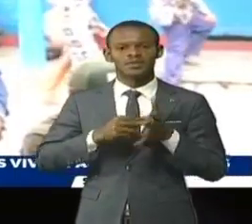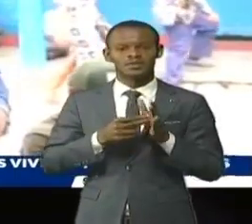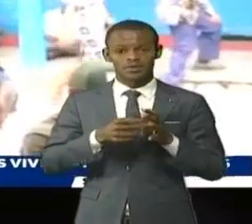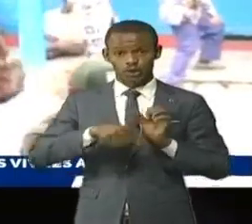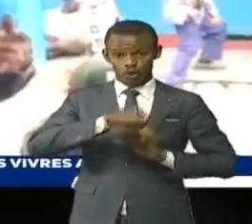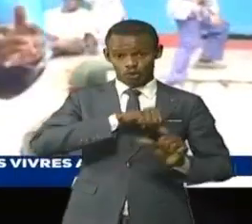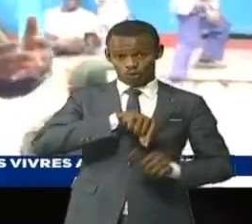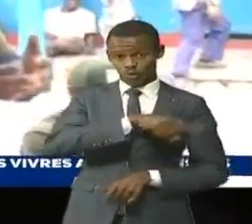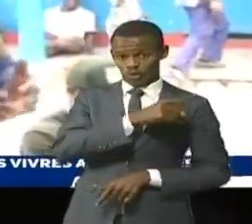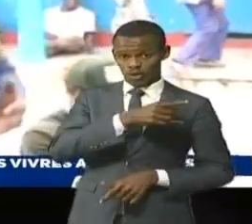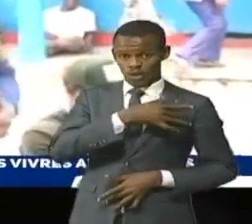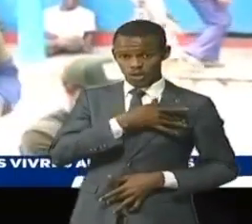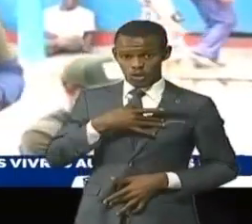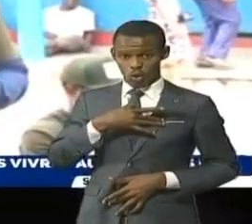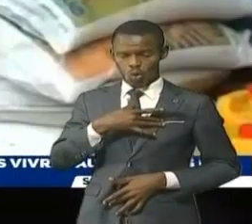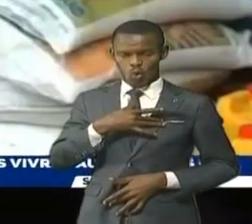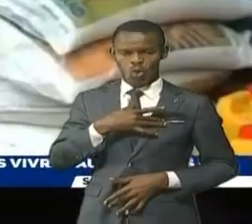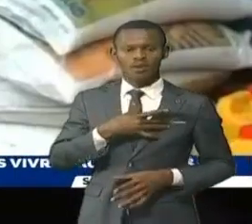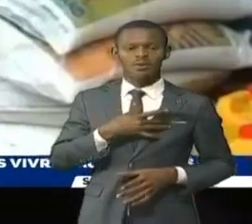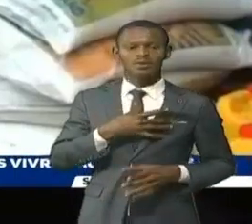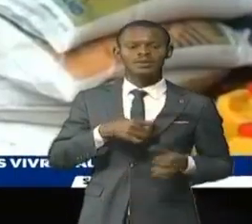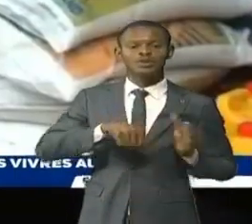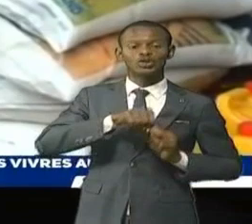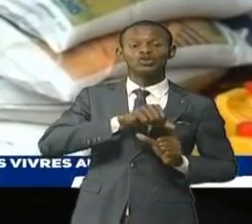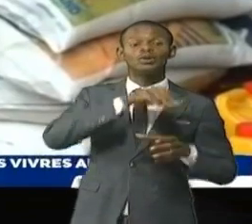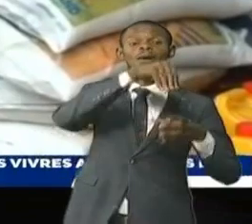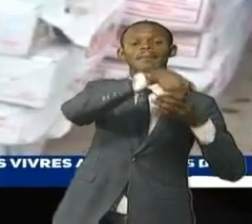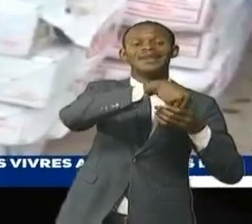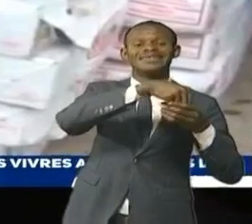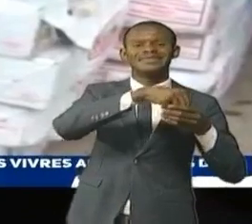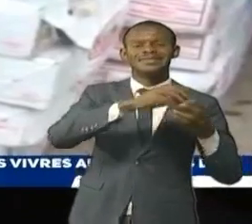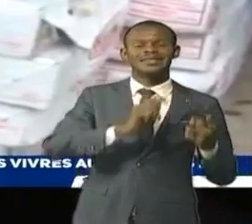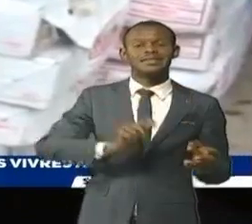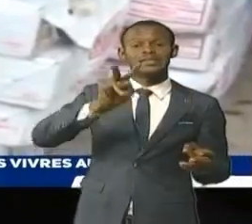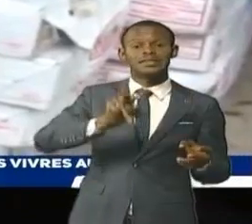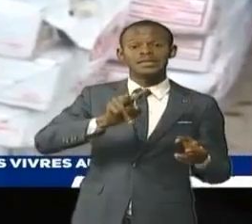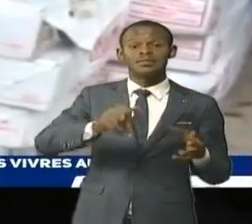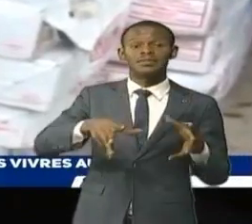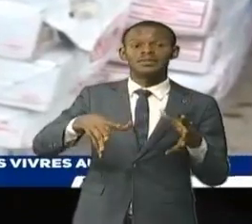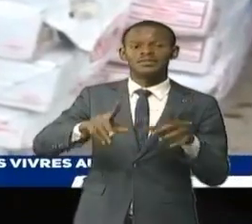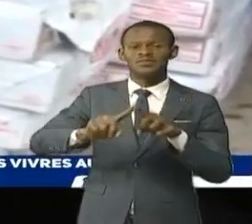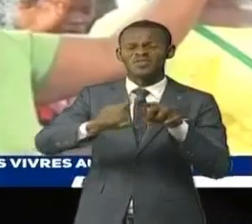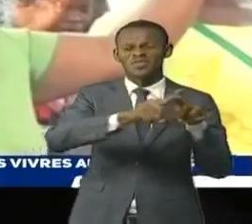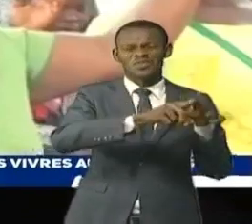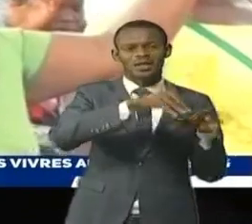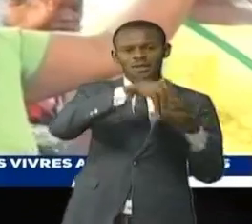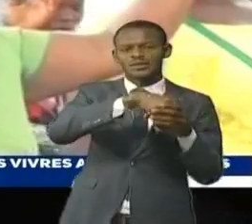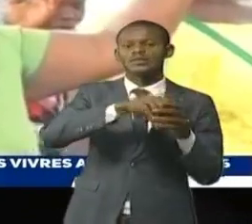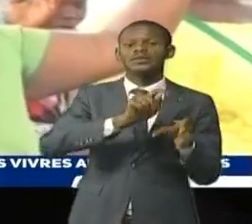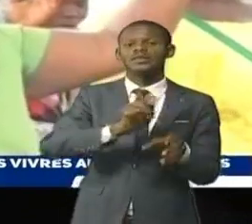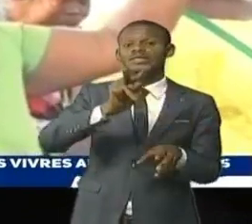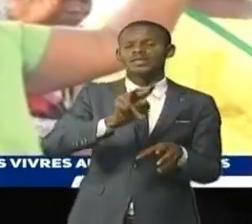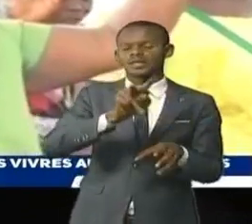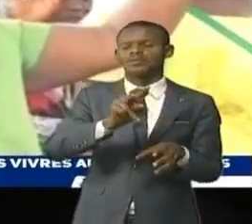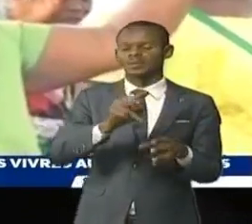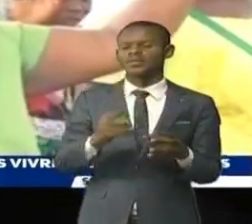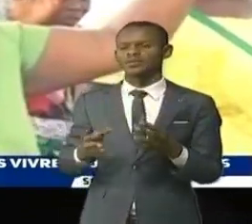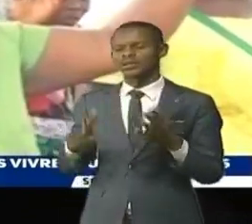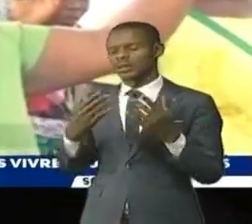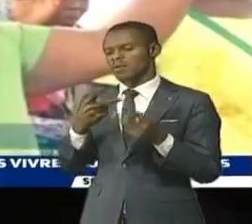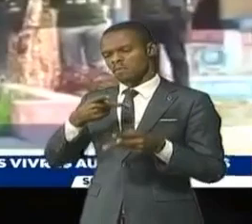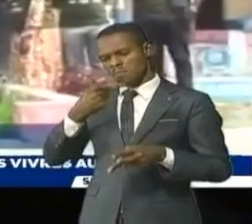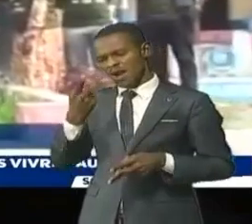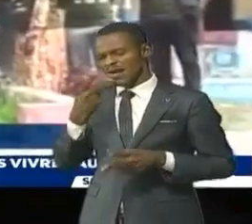attachée à l'Union pour la démocratie et le progrès social, a encouragé les veuves à travers le message du chef de